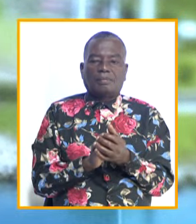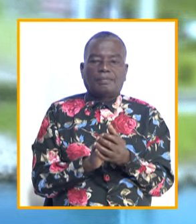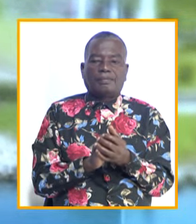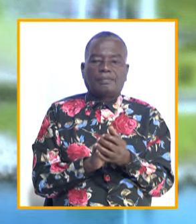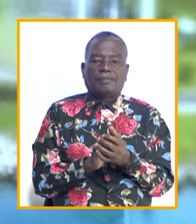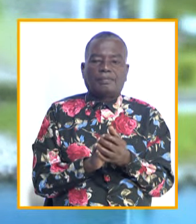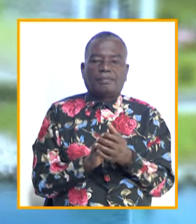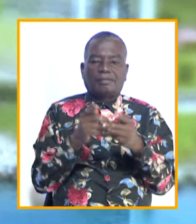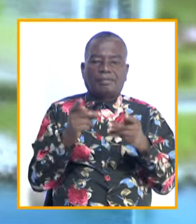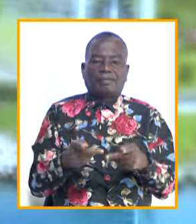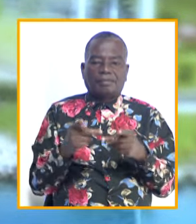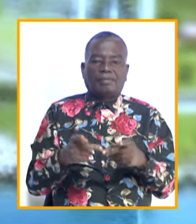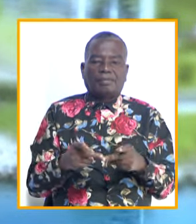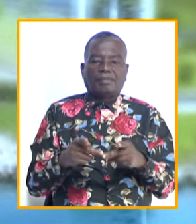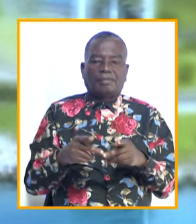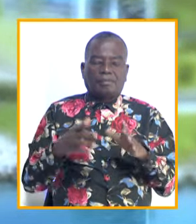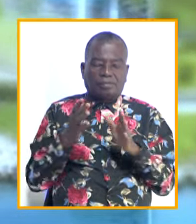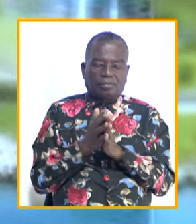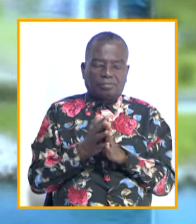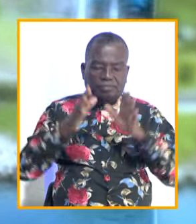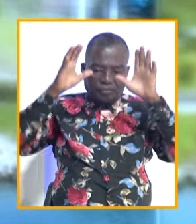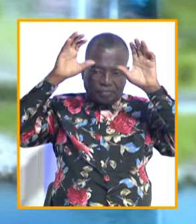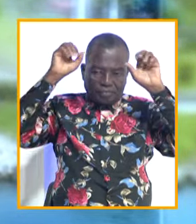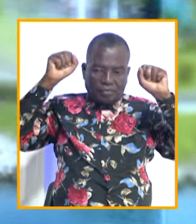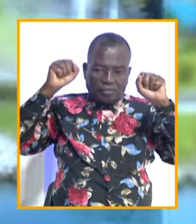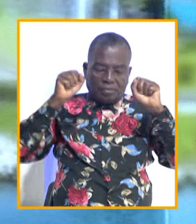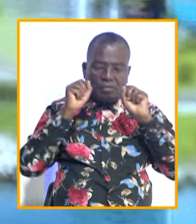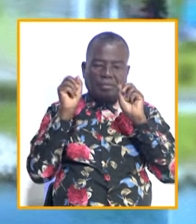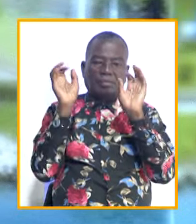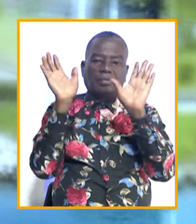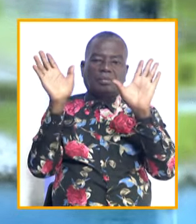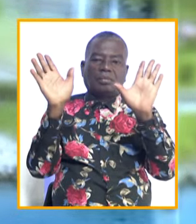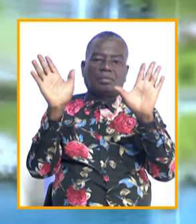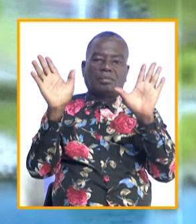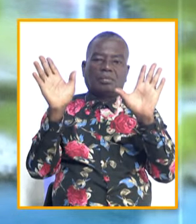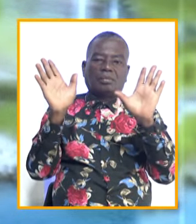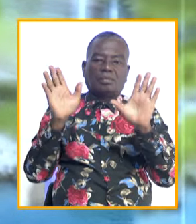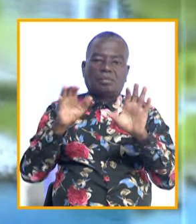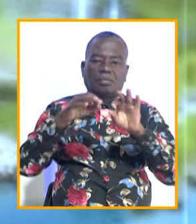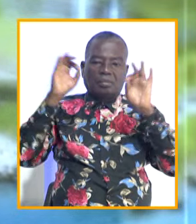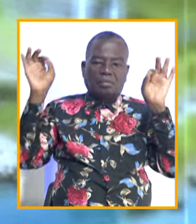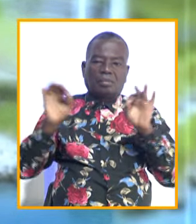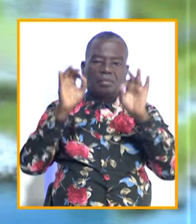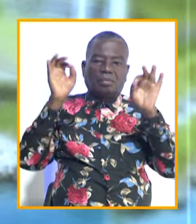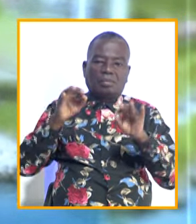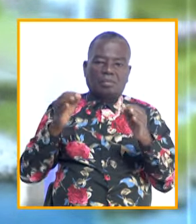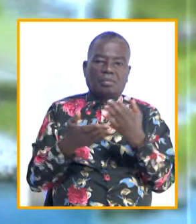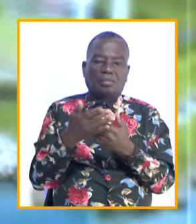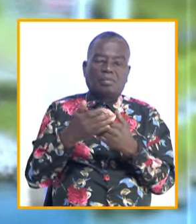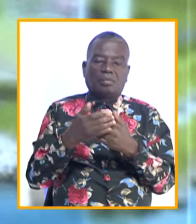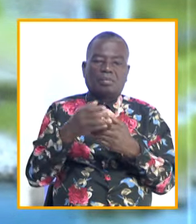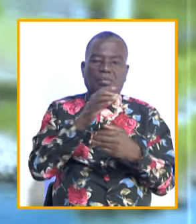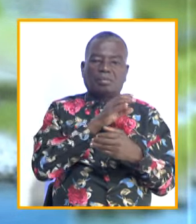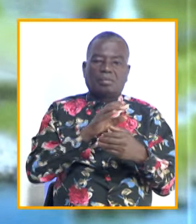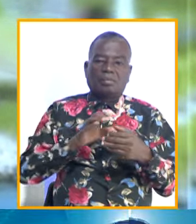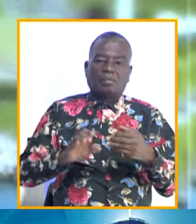à présent la direction du Palais de la Consolation et des Miracles, un nouveau temple chrétien inauguré à Djorogobité dans la commune de Kokosi,